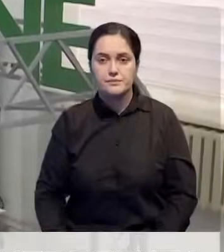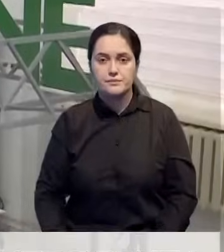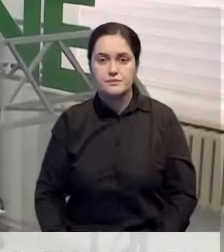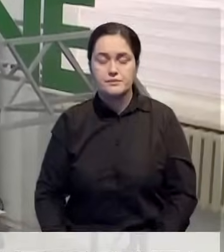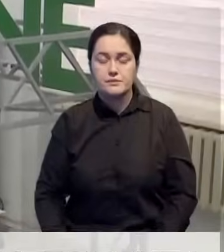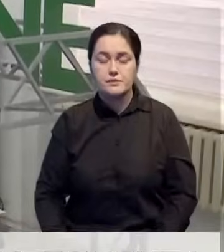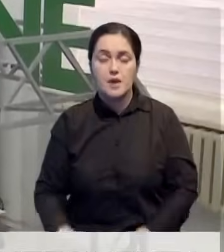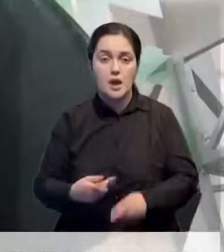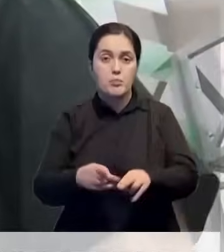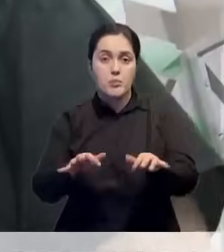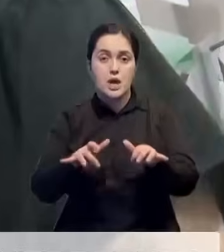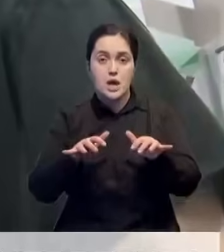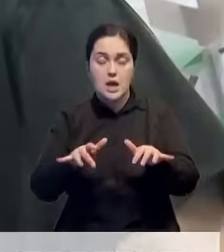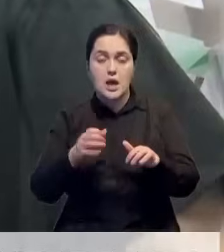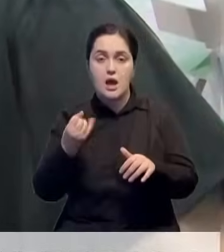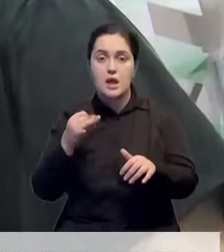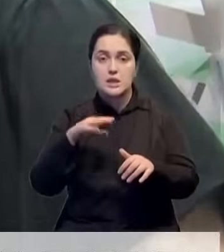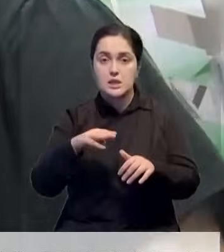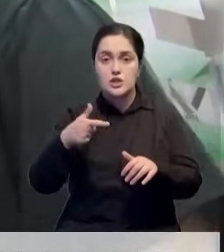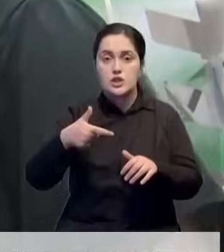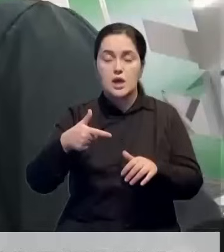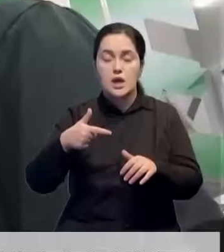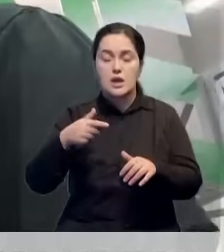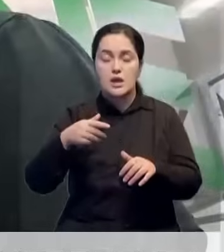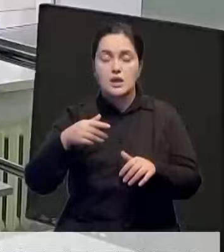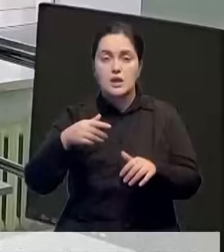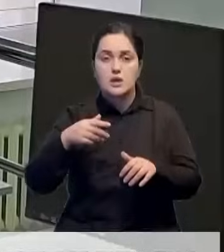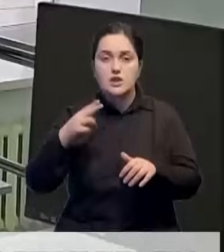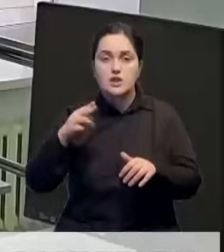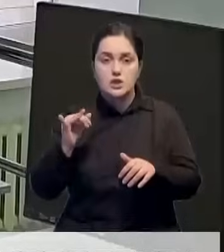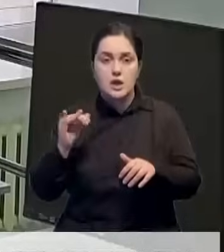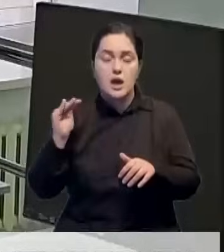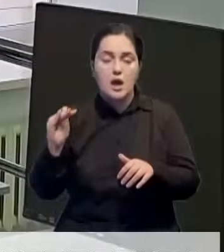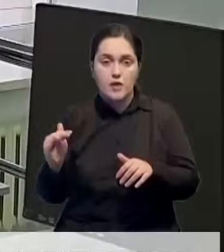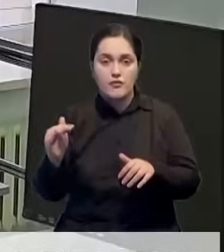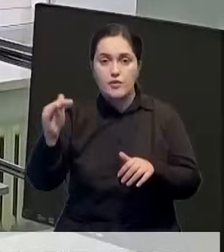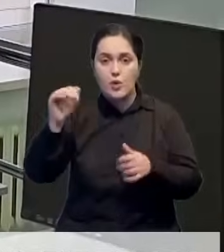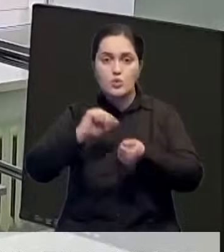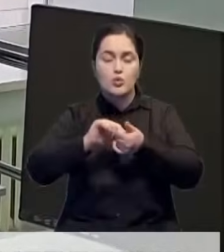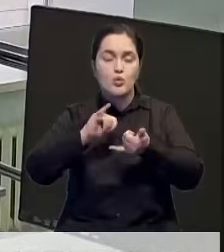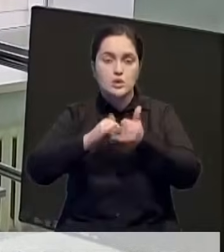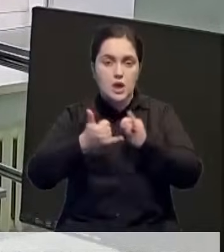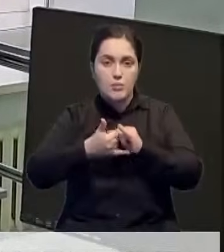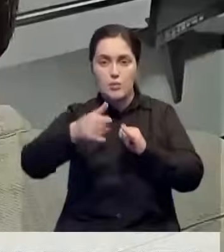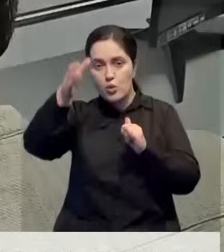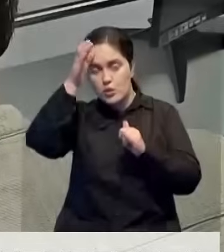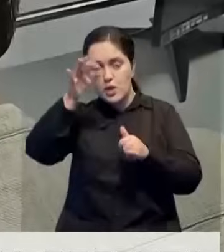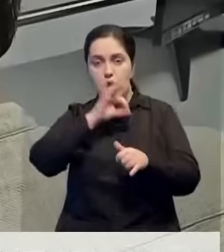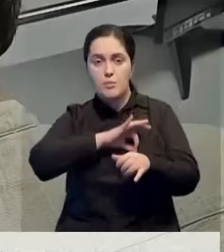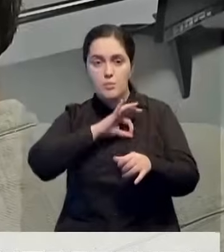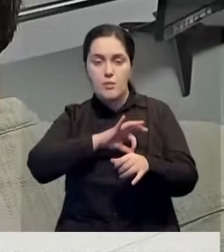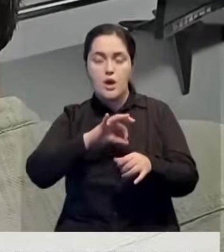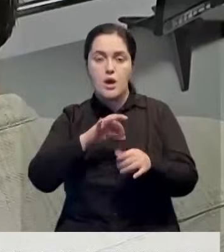Искусственный интеллект в 7 IT-идеях применяют ученые из Усть-Каменогорска. Виртуальный управляющий университетом или